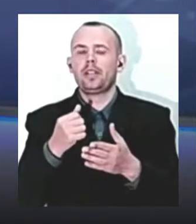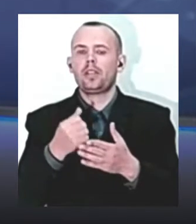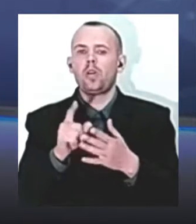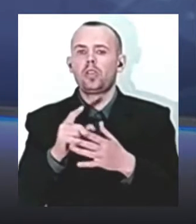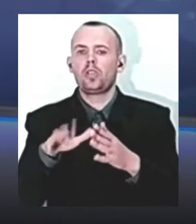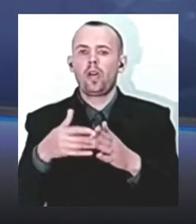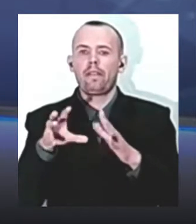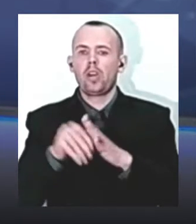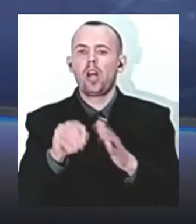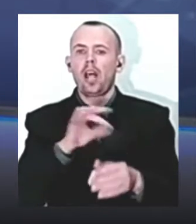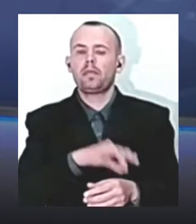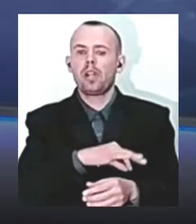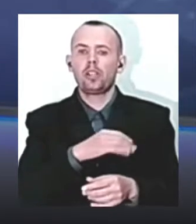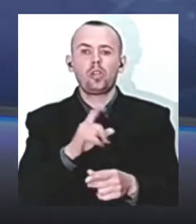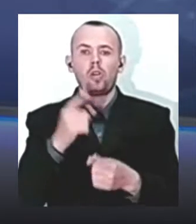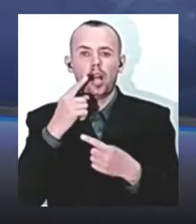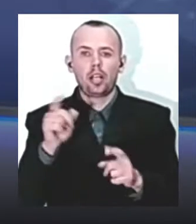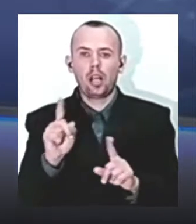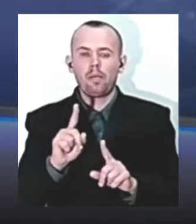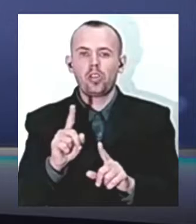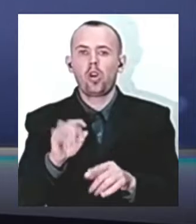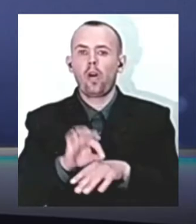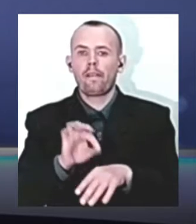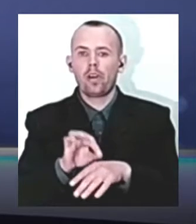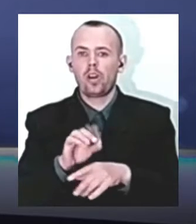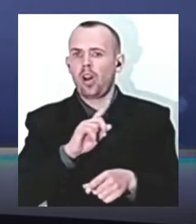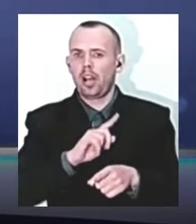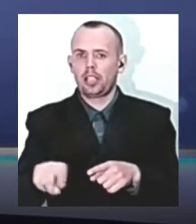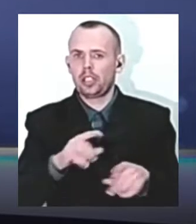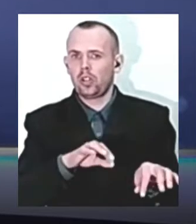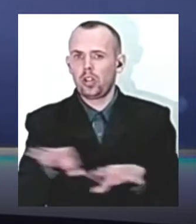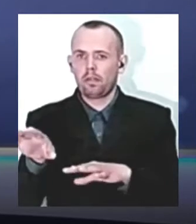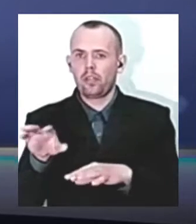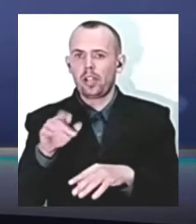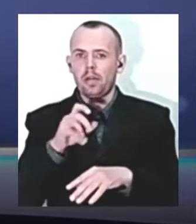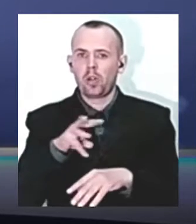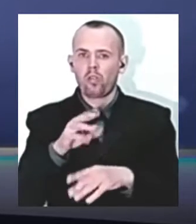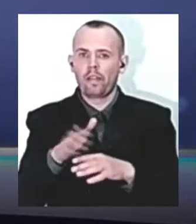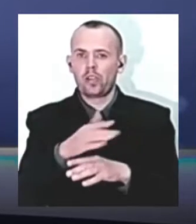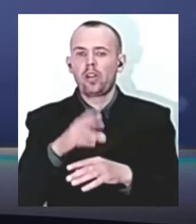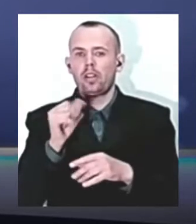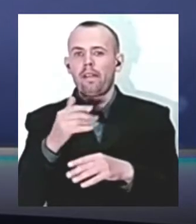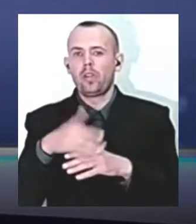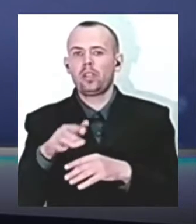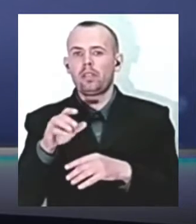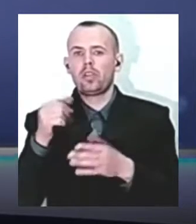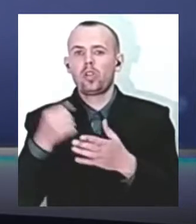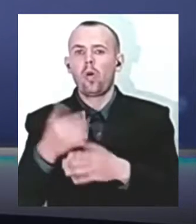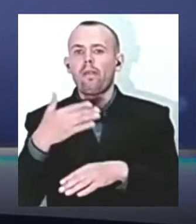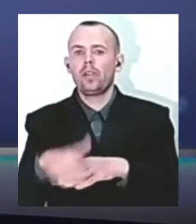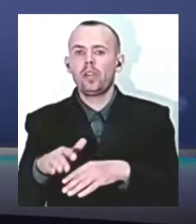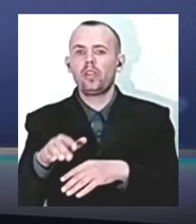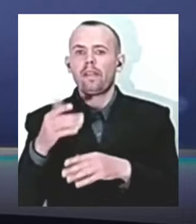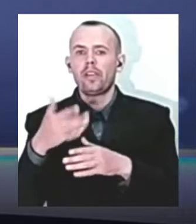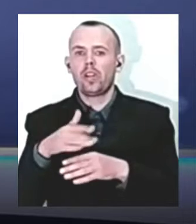Тобто, нагадаємо, що хворих екстрено транспортували з Міхновського відділення, знаходить на вулиці Вітновського, до відділення на вулиці